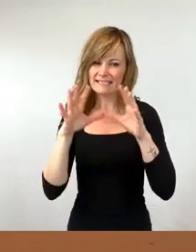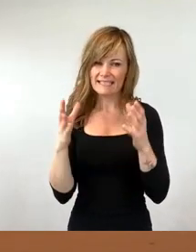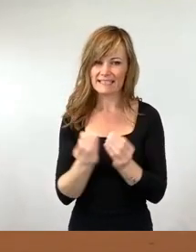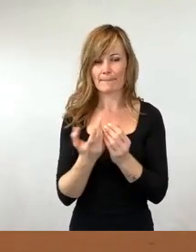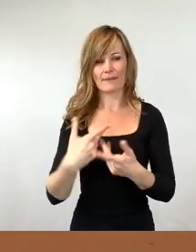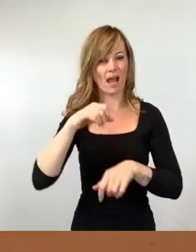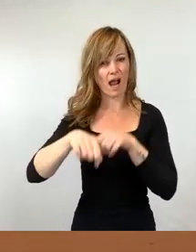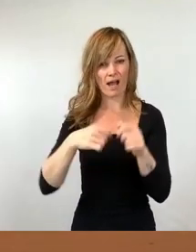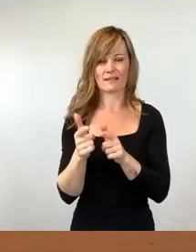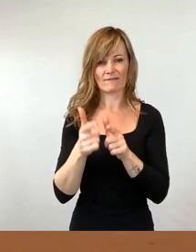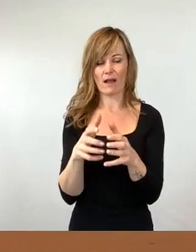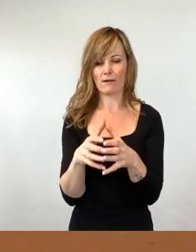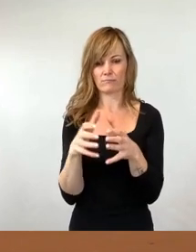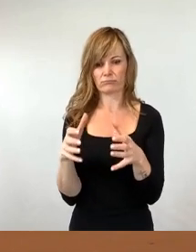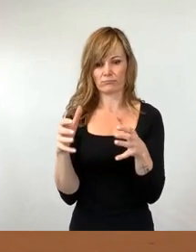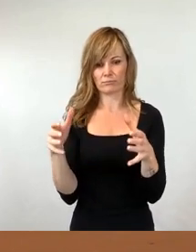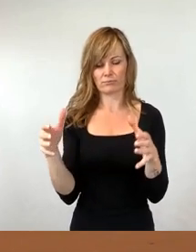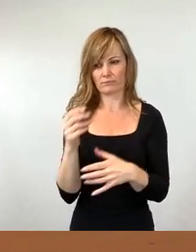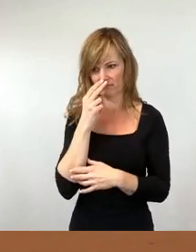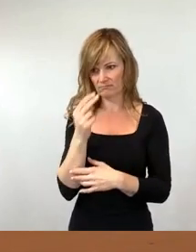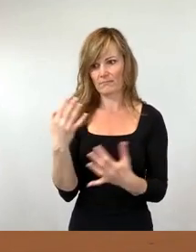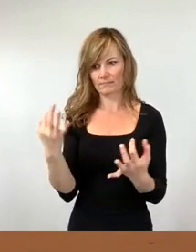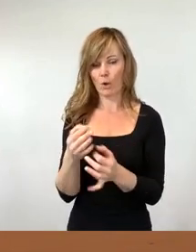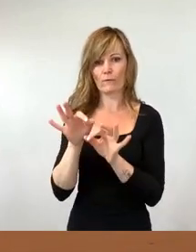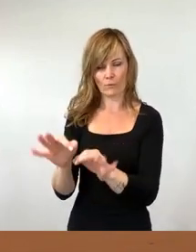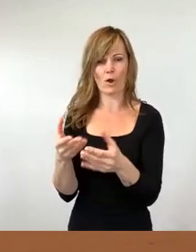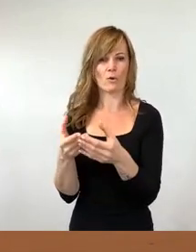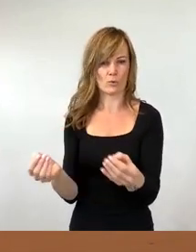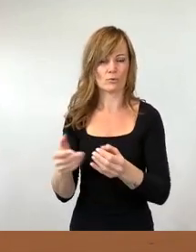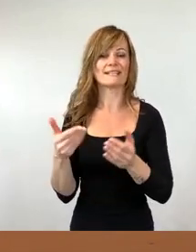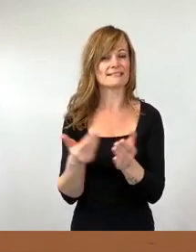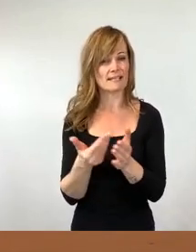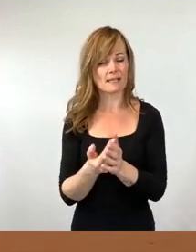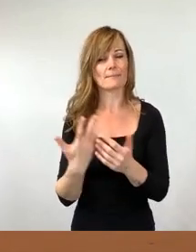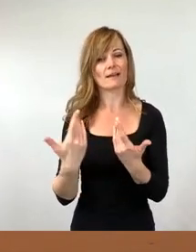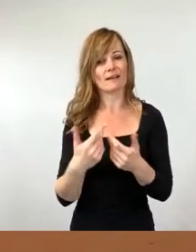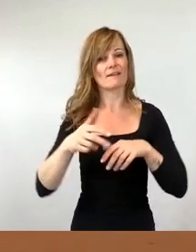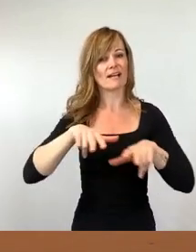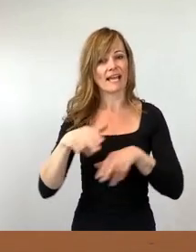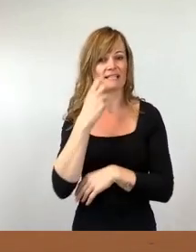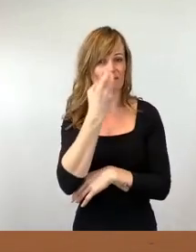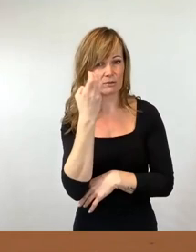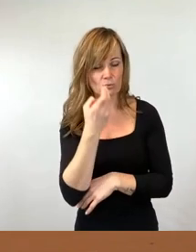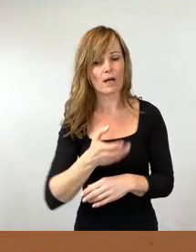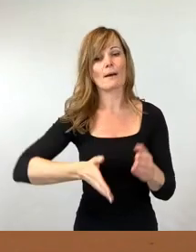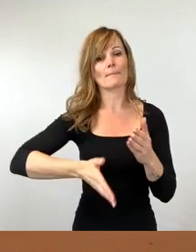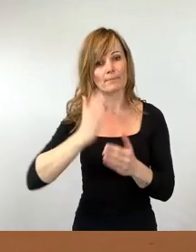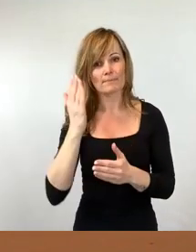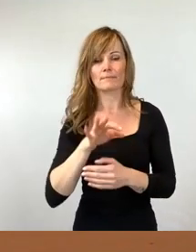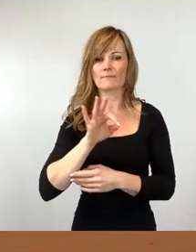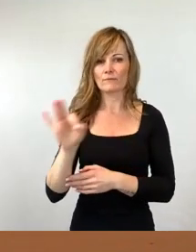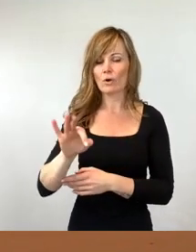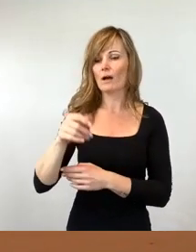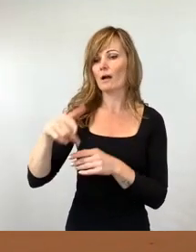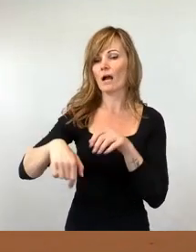hier eine klare Sprache. Insofern will ich die Beendigung des Verkehrsversuchs in keinem Fall als Absage an den Radverkehr verstanden wissen.